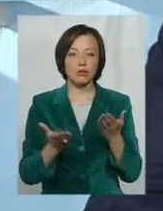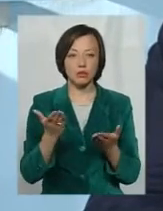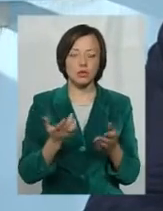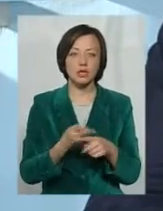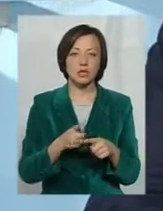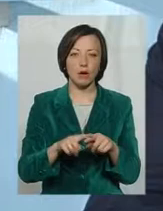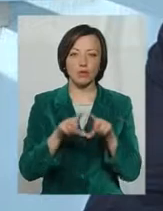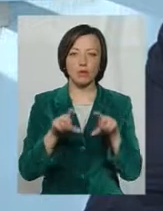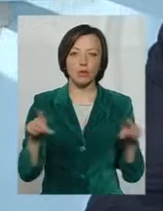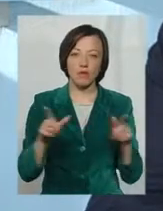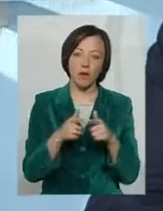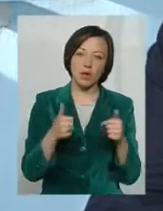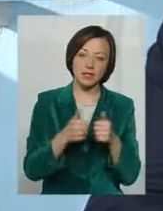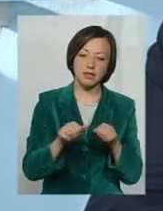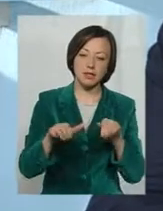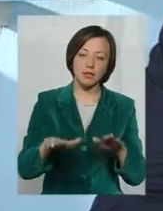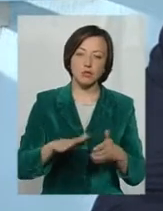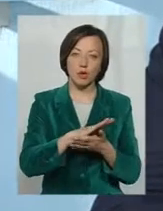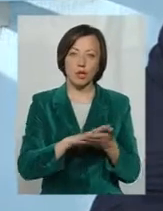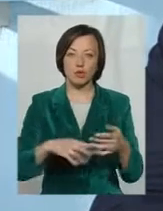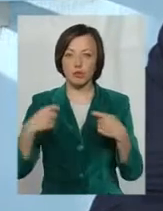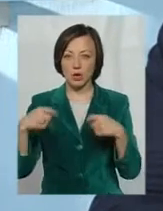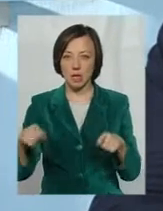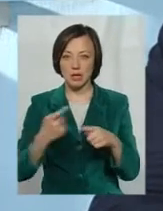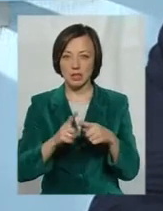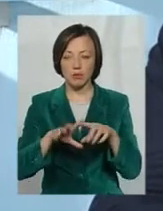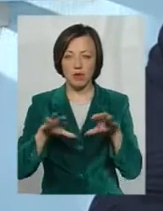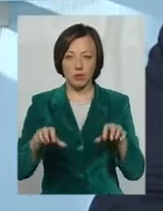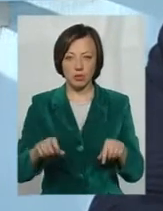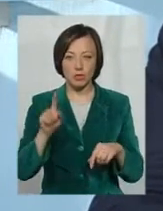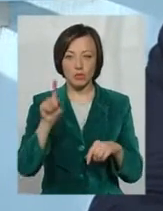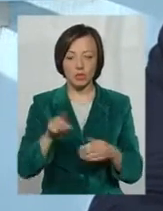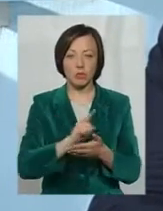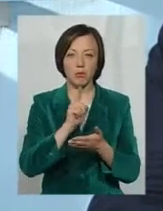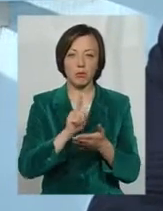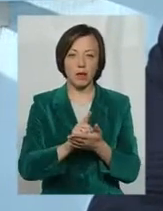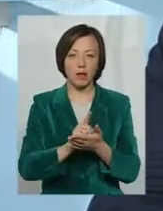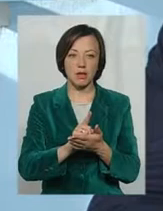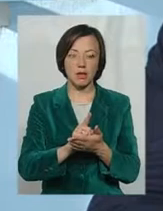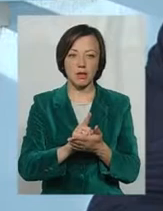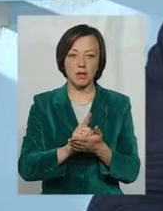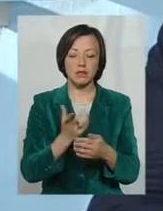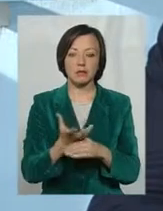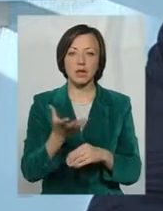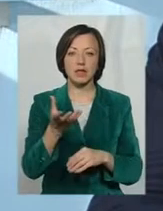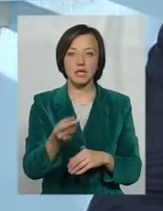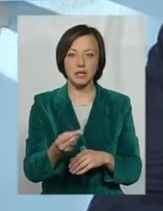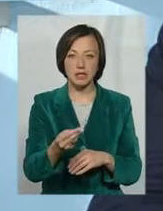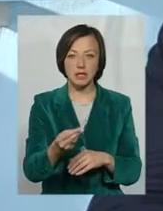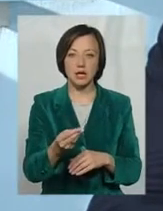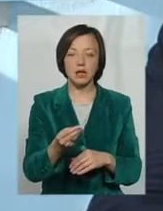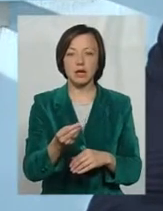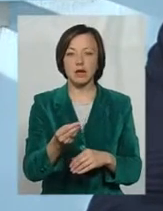дана установа чи організація вирішить в подальшому продати дане майно, то тоді вона має вимушена буде сплатити ті